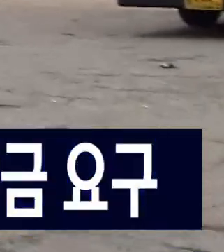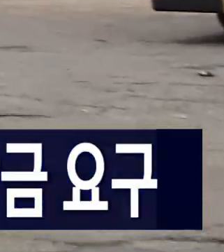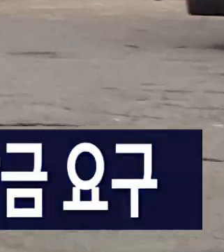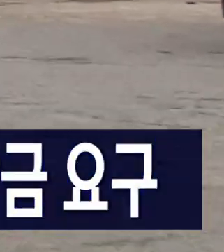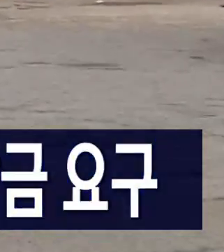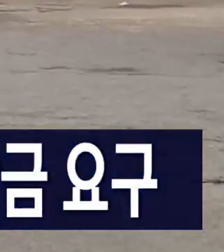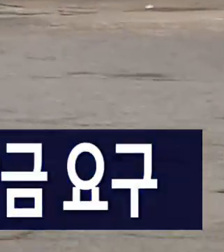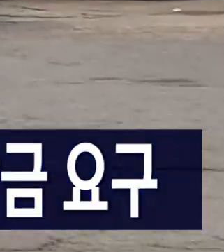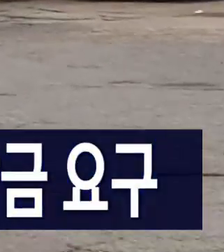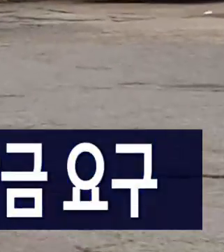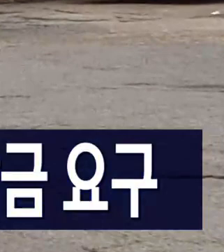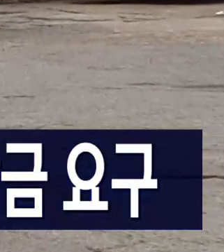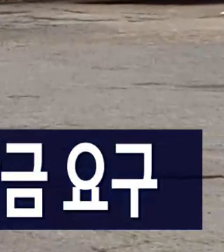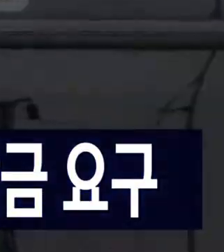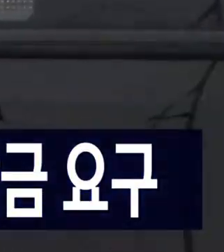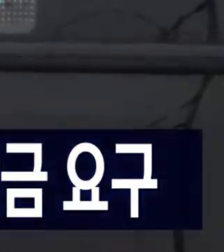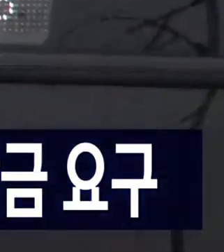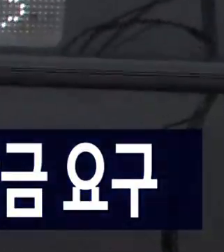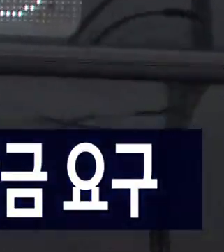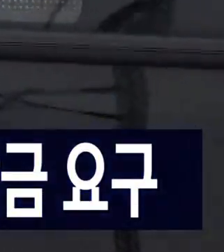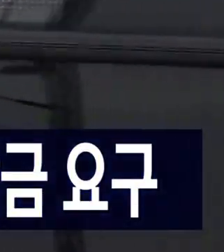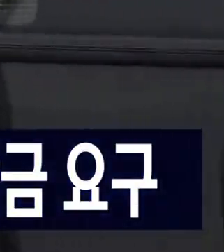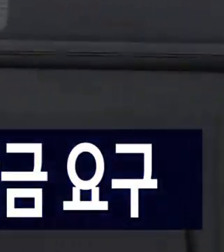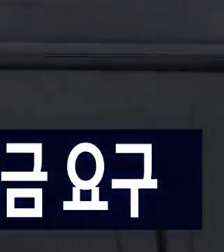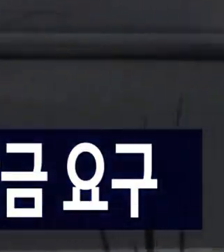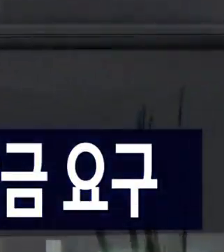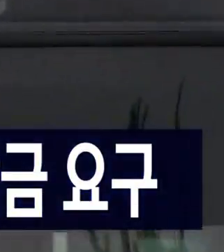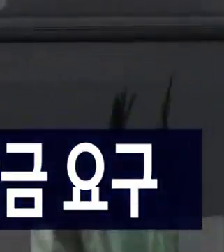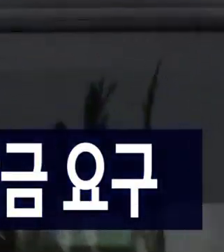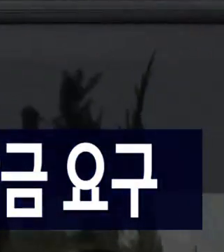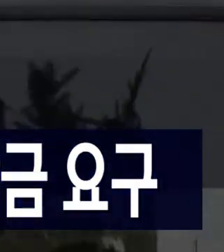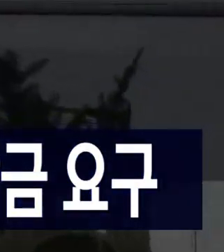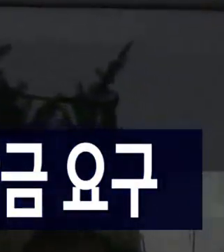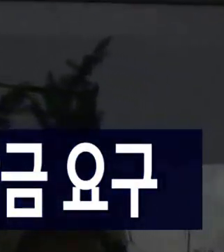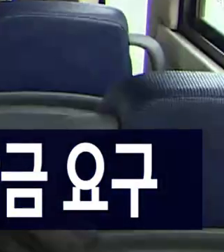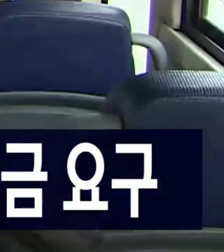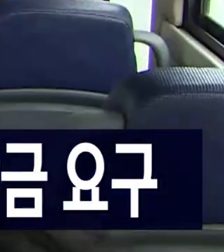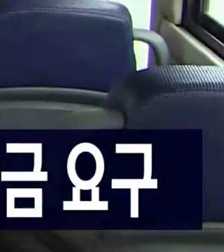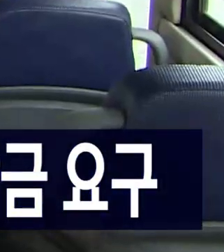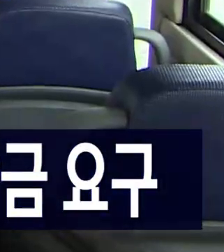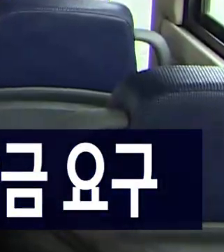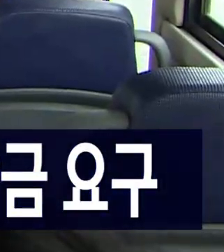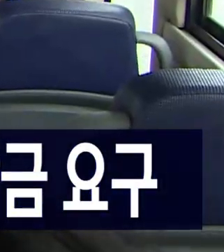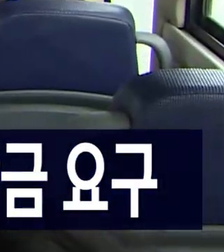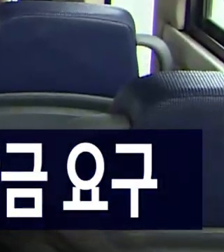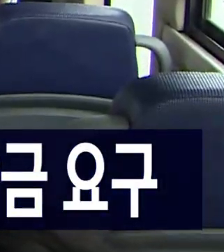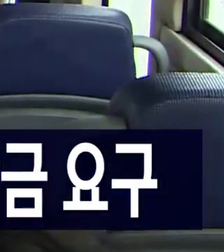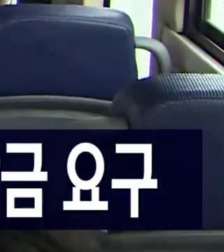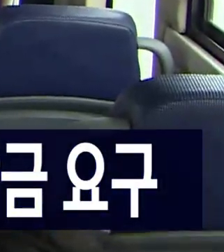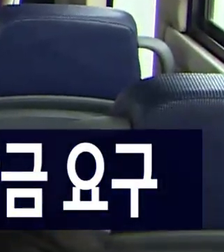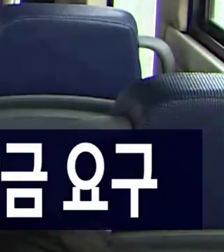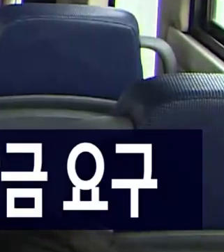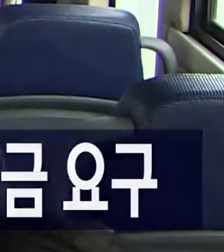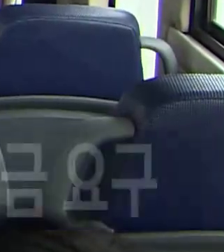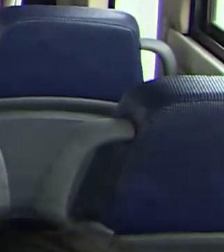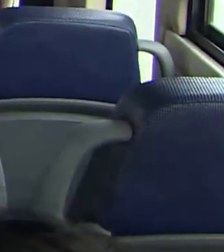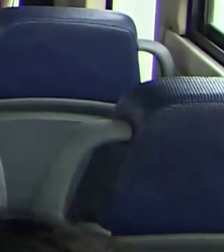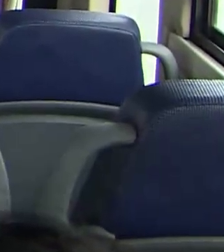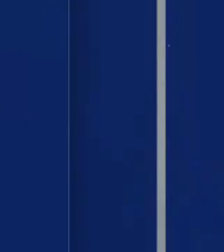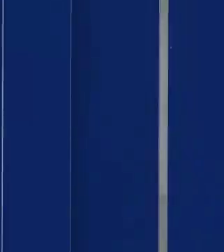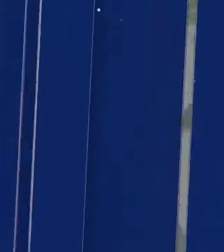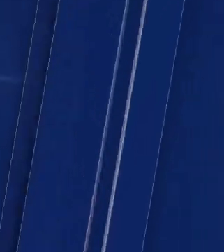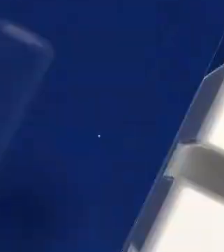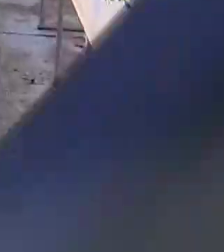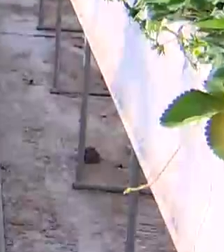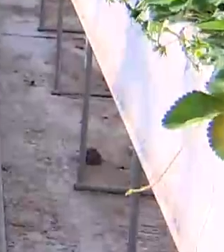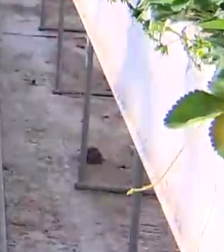목포 시내버스 운행 적자의 절반 이상은 시외 운행에서 나오고 있습니다. 목포 인근 지자체들의 손실 분담금 문제가 수면 위로 떠오르고 있습니다.